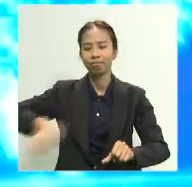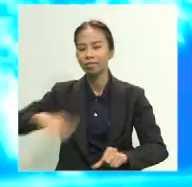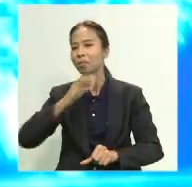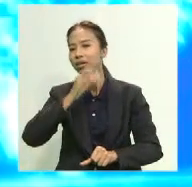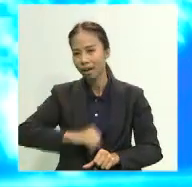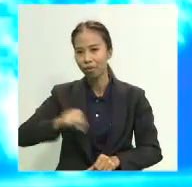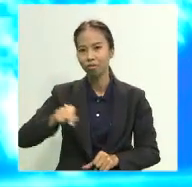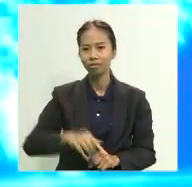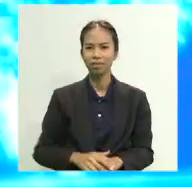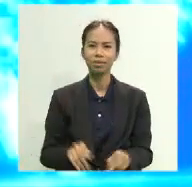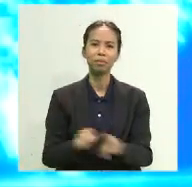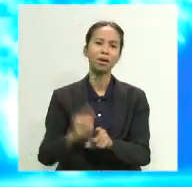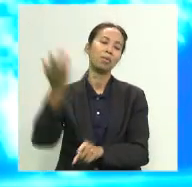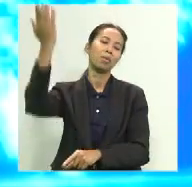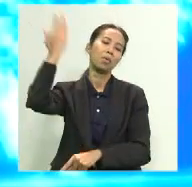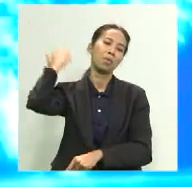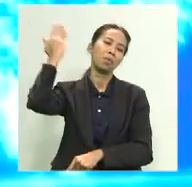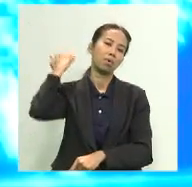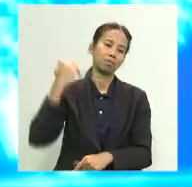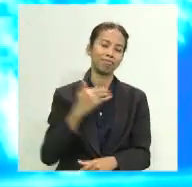นำเราสู่อดีต